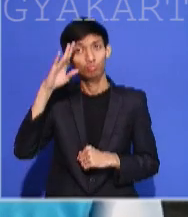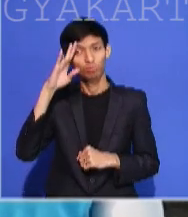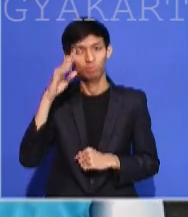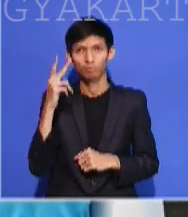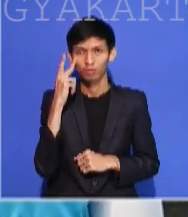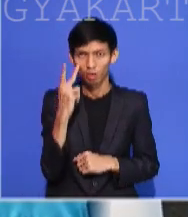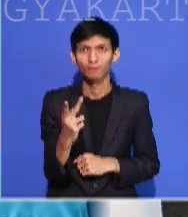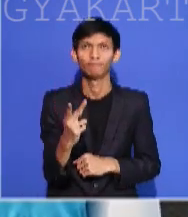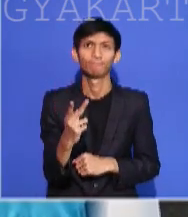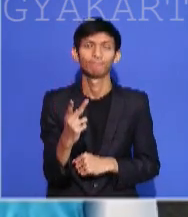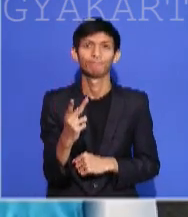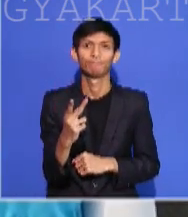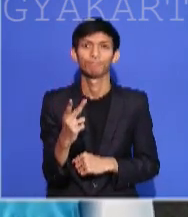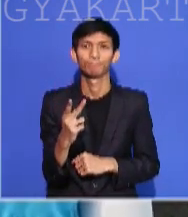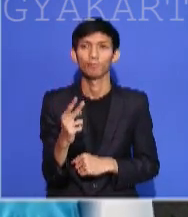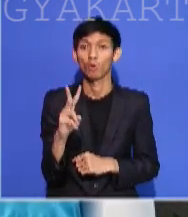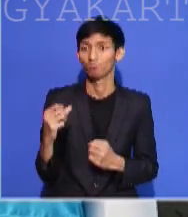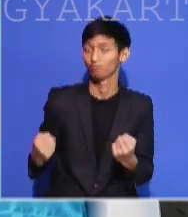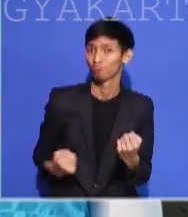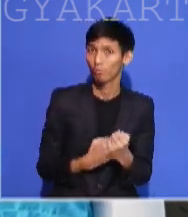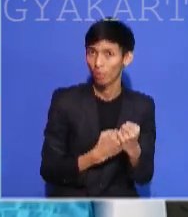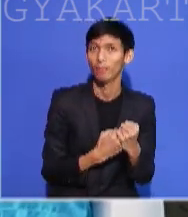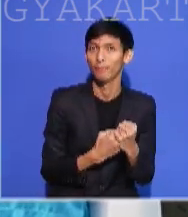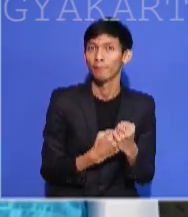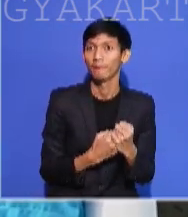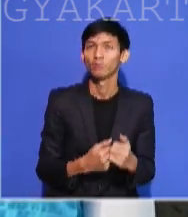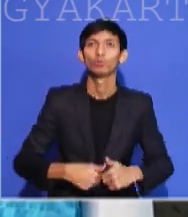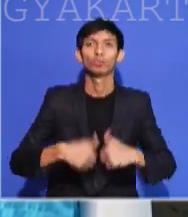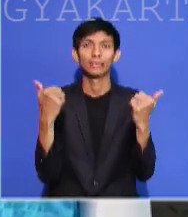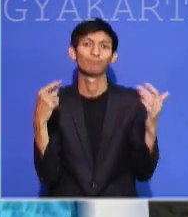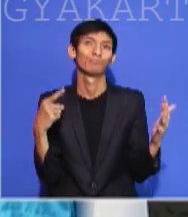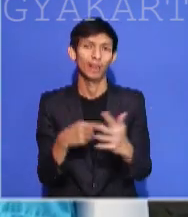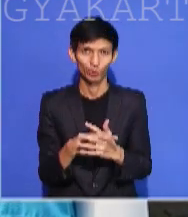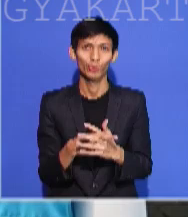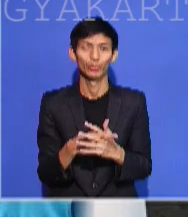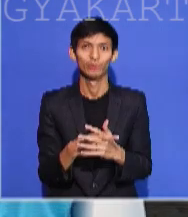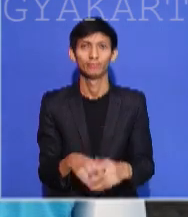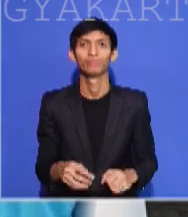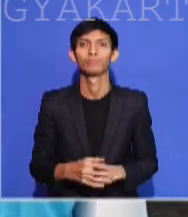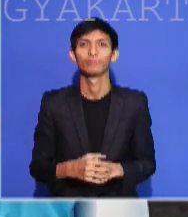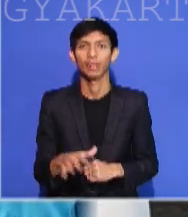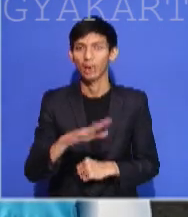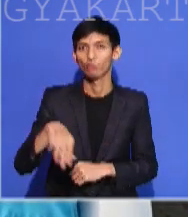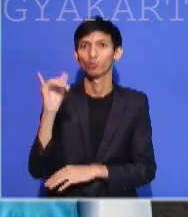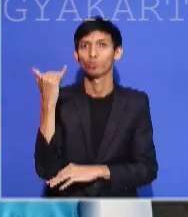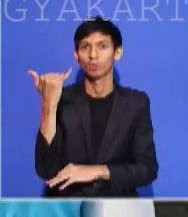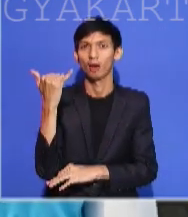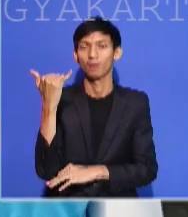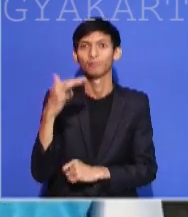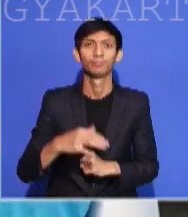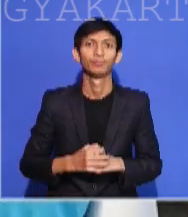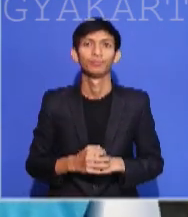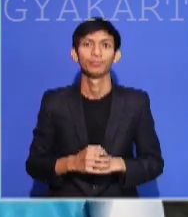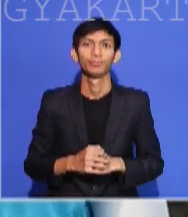untuk menunjang pelaksanaan mensukseskan pelaksanaan Pilkada Yogyakarta ya jadi